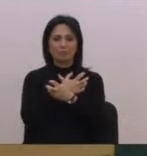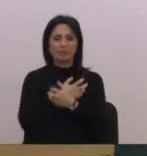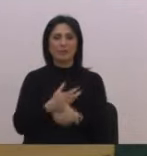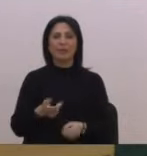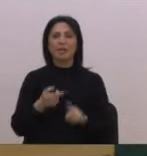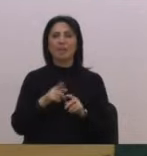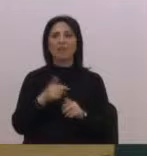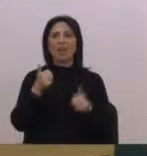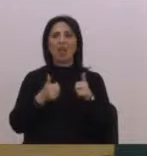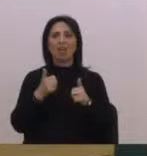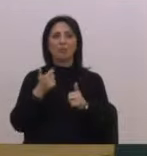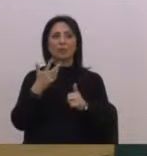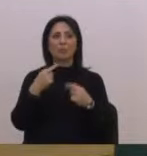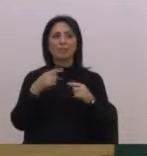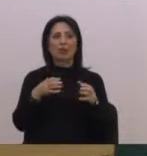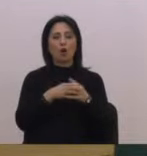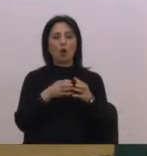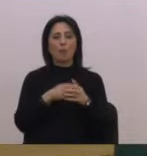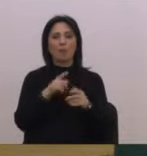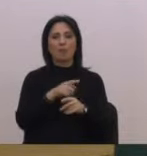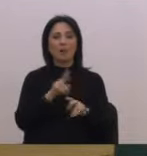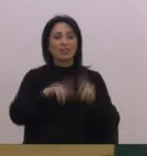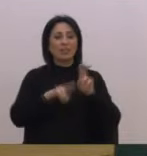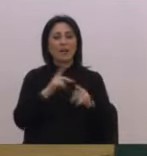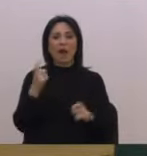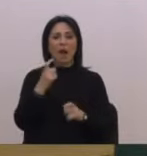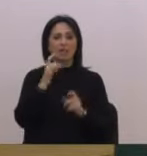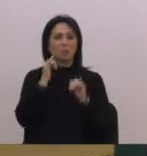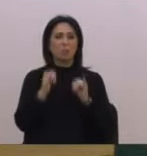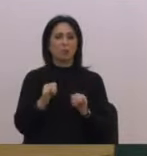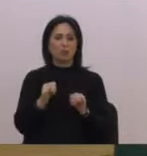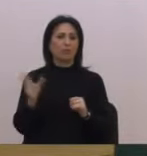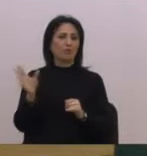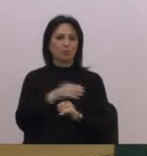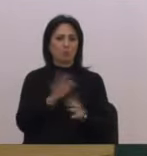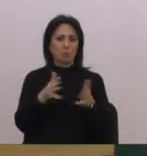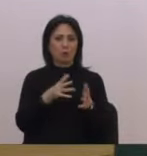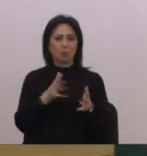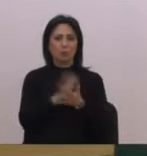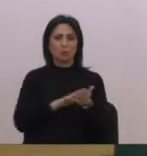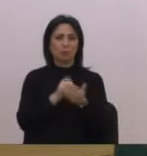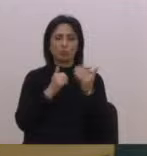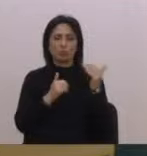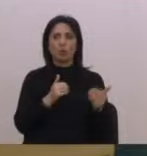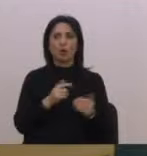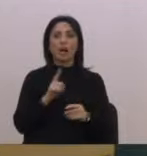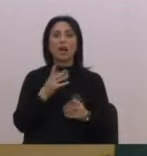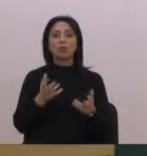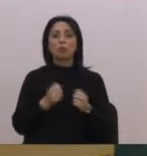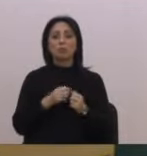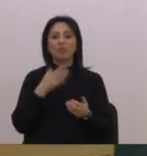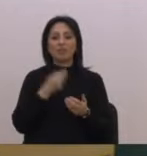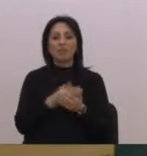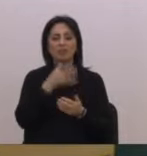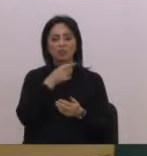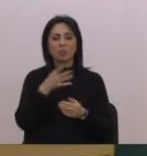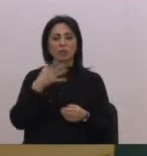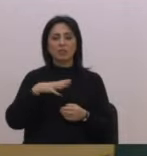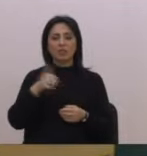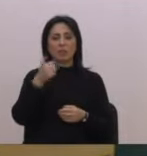და ეჯიბრება რამდენიმე სხვა კომპანიას ამაში სწორედ, რატომ მიიღო მან თავის დროზე